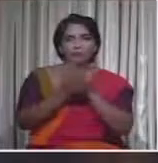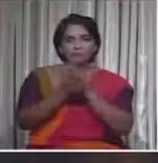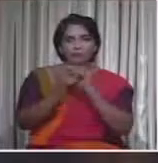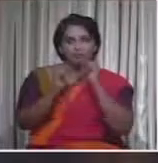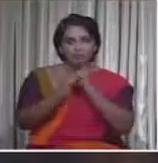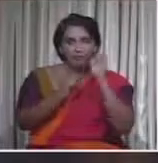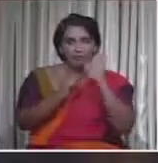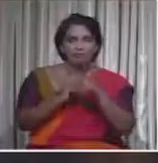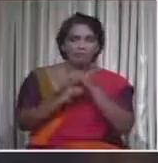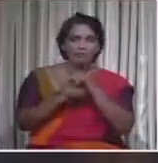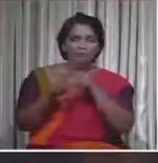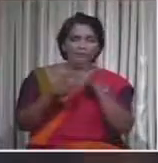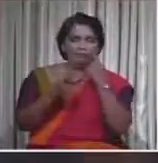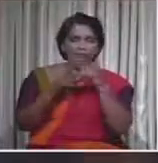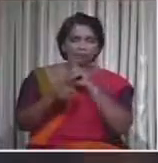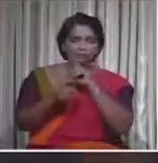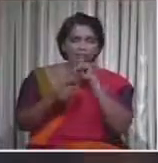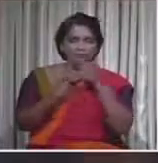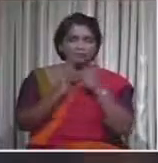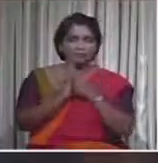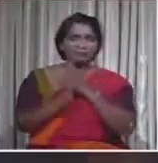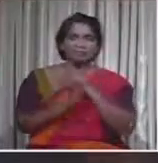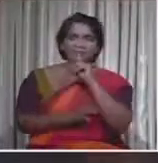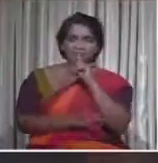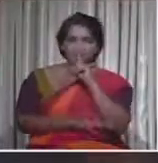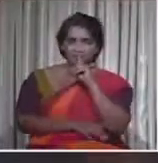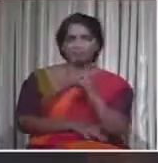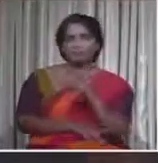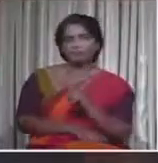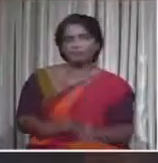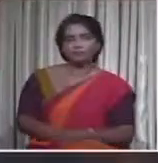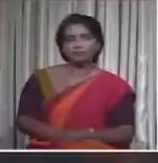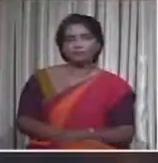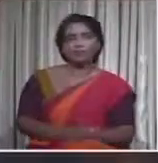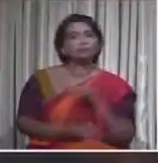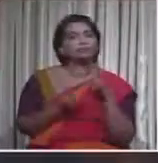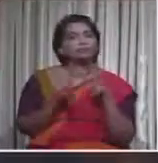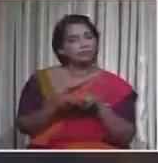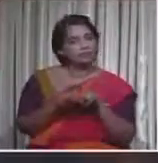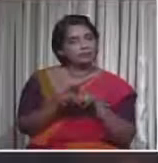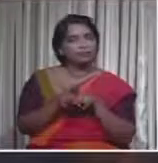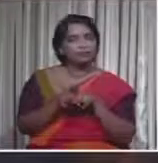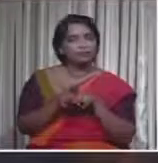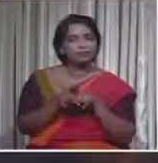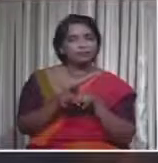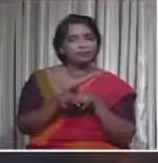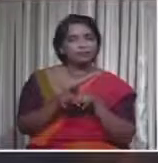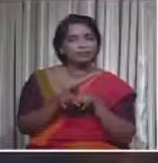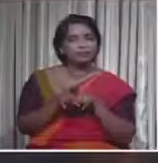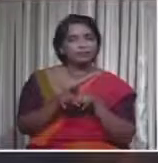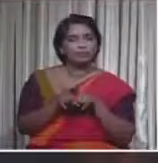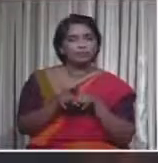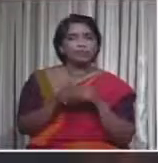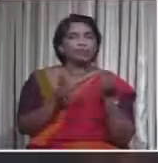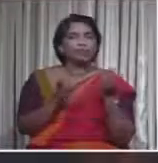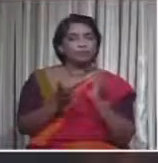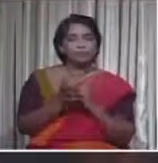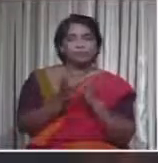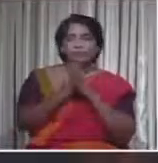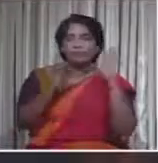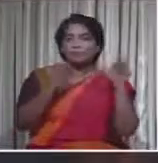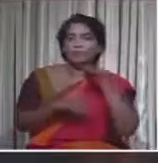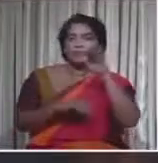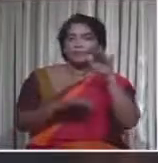කියන කාරණේ සොයලා බලන්න කියන ගෞරවණීය ඉල්ලීම මේ වෙලාවේදී කරන්න අවශ්‍යයි. ඒ වගේම තමයි තව විශාල